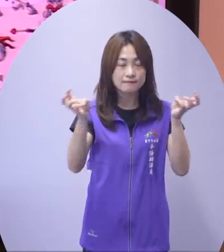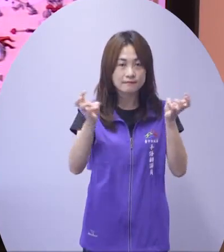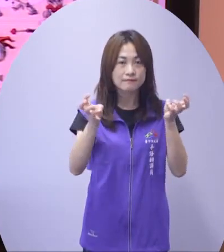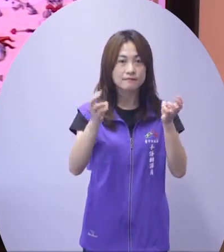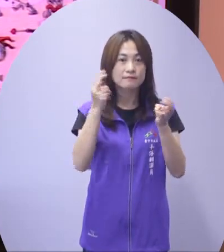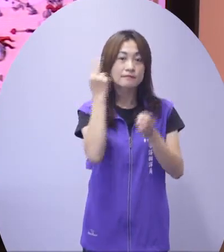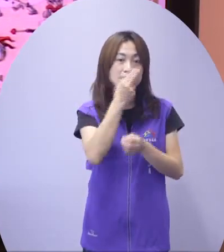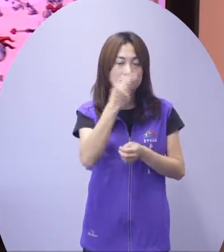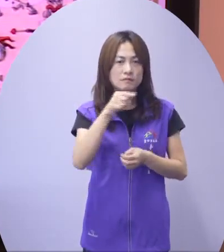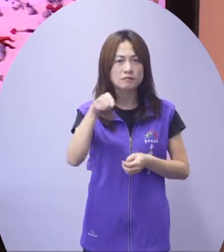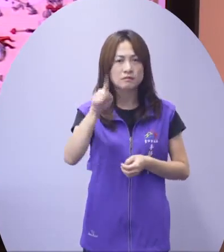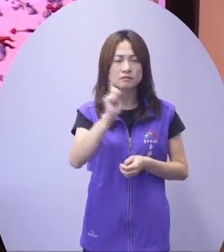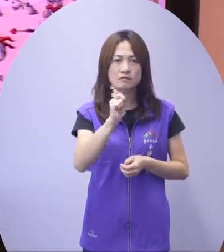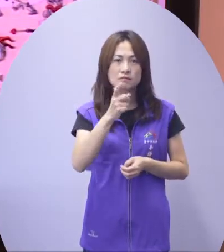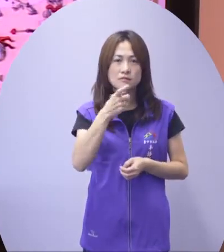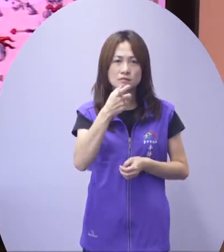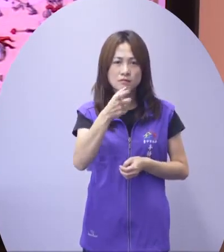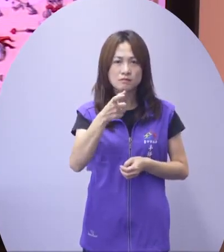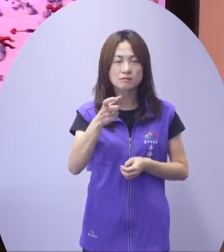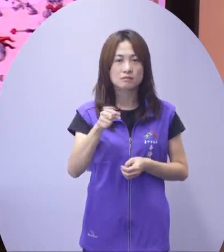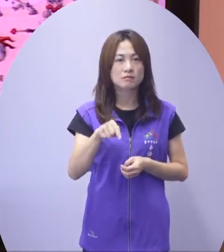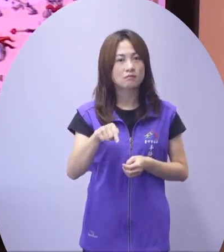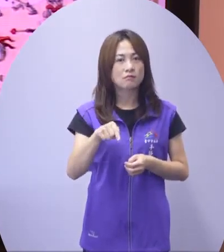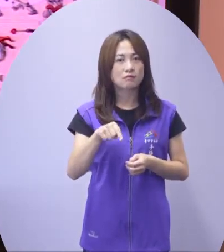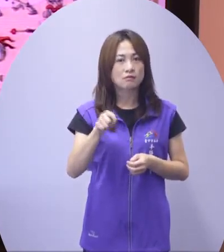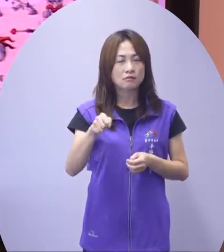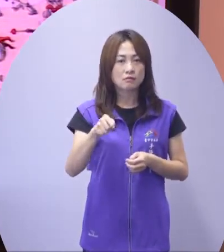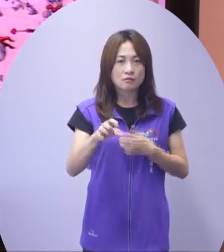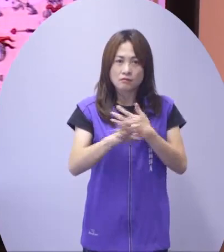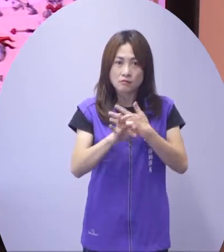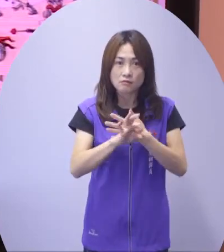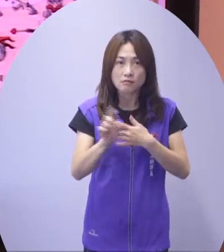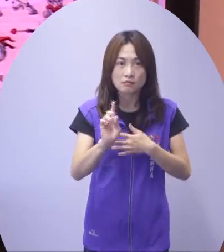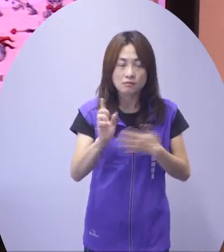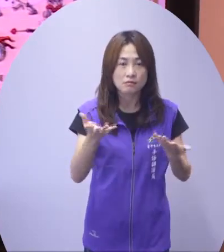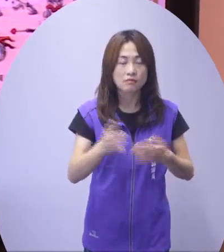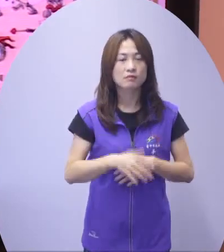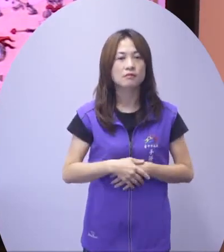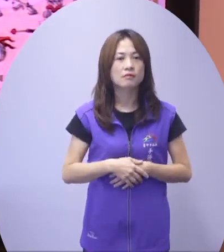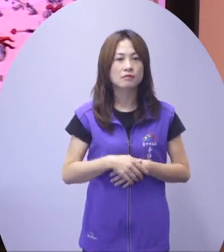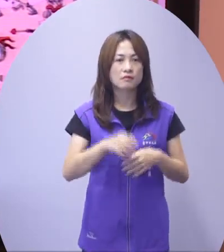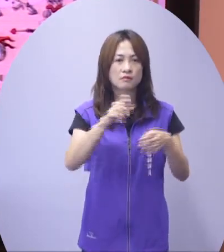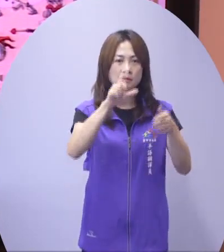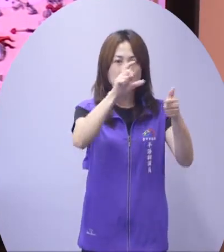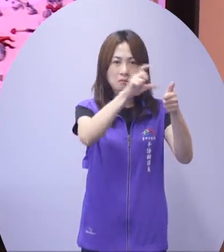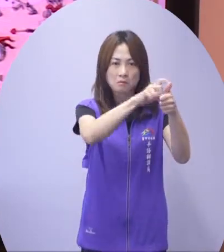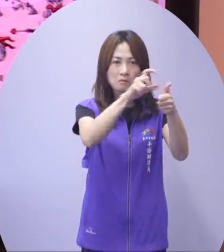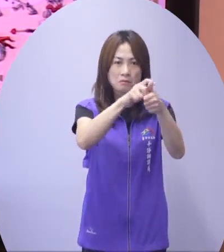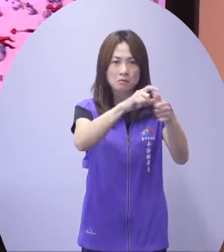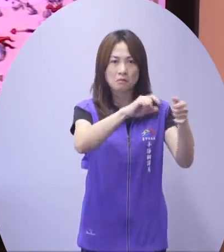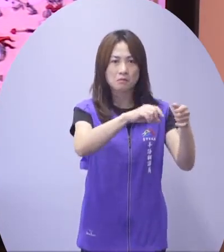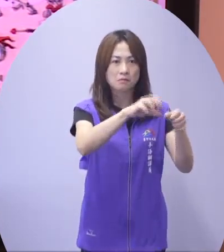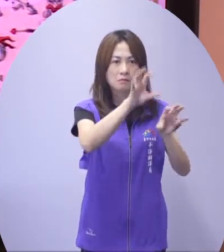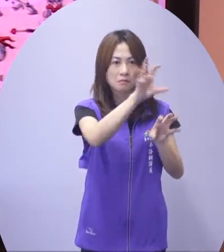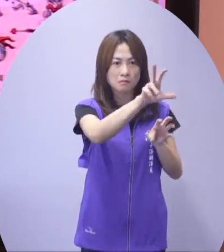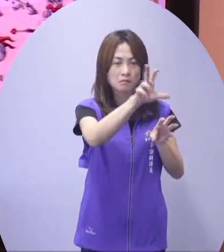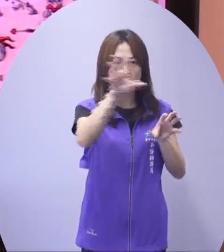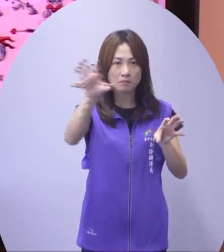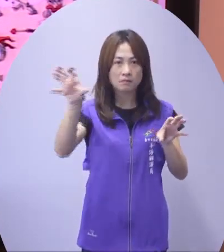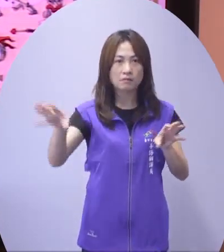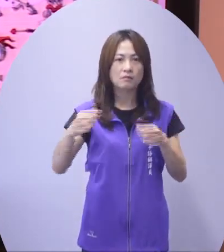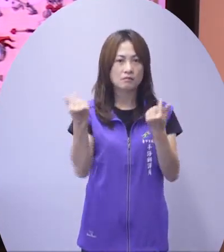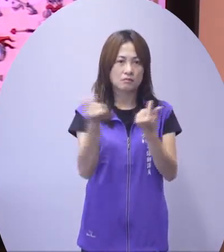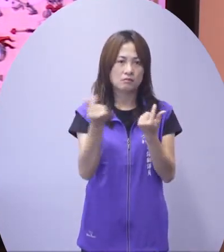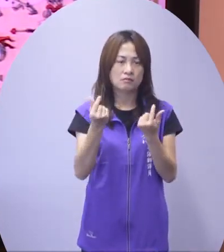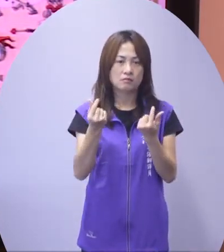浸式的体验呢？也就是在现场呢，我们有非常多的这个主题式的装置。那么爱丽丝梦游仙境里面呢，有一只